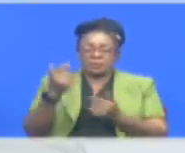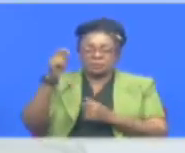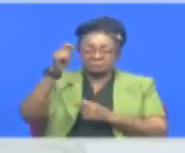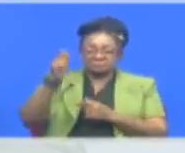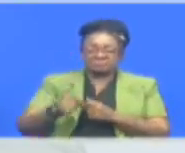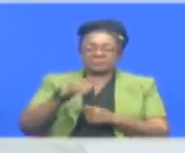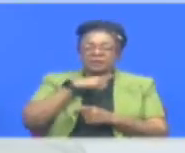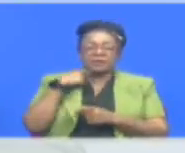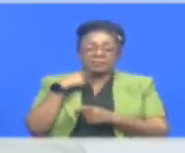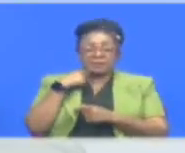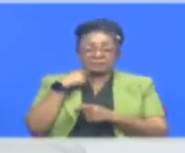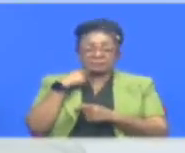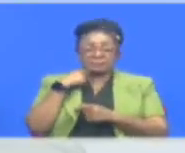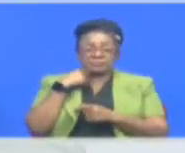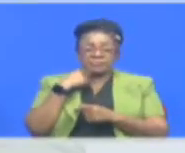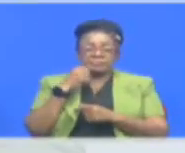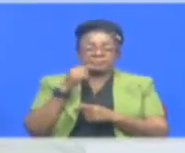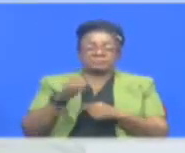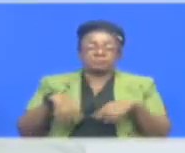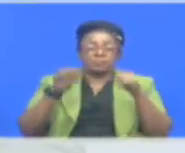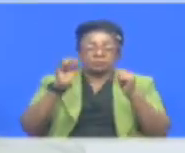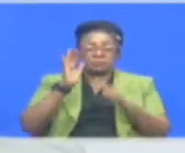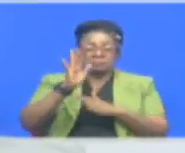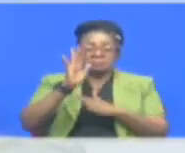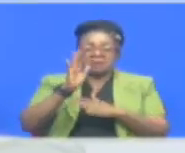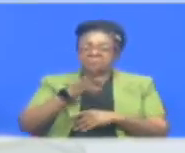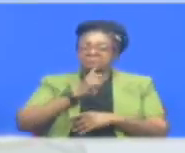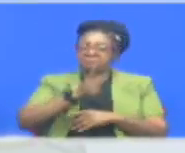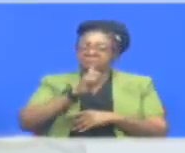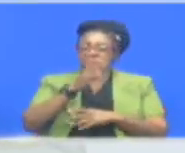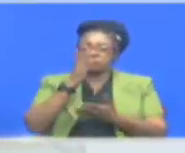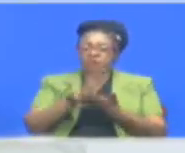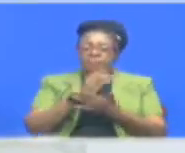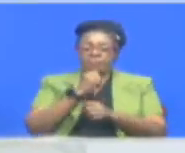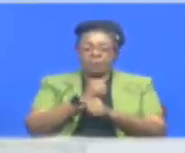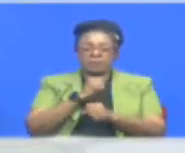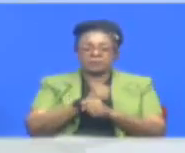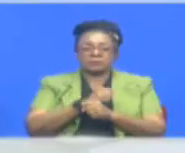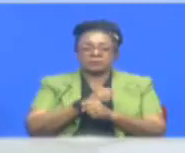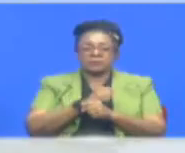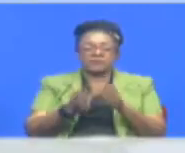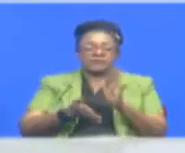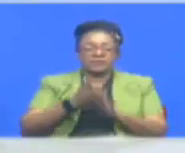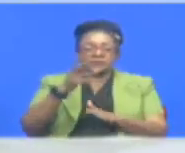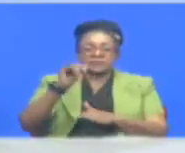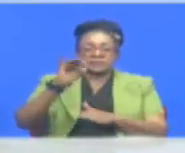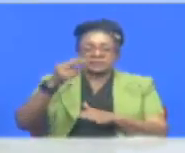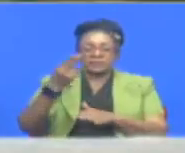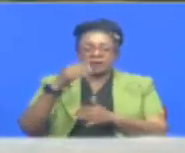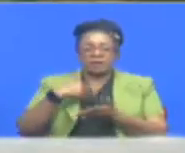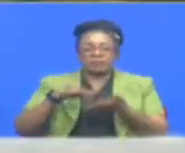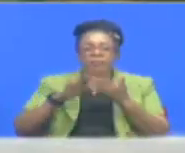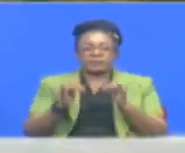mauaji. Aidha, wakuu wao pia wameadhibiwa kwa kusimamishwa kazi mara moja. Seth Olale na taarifa hiyo.